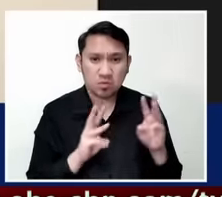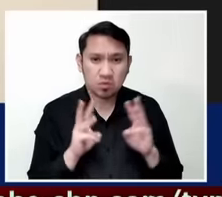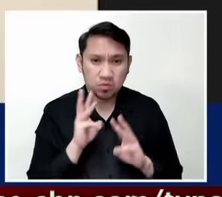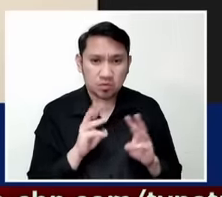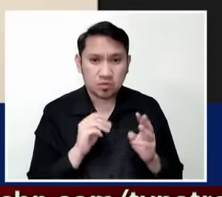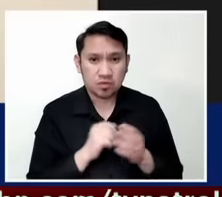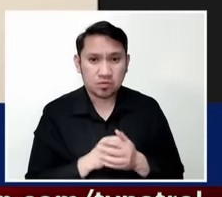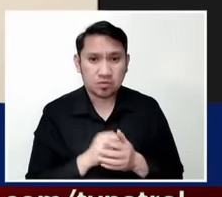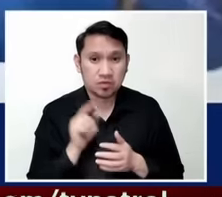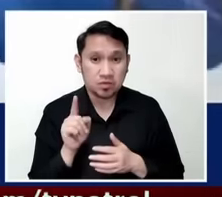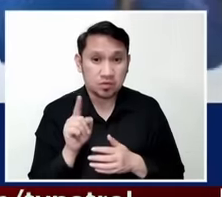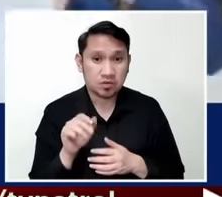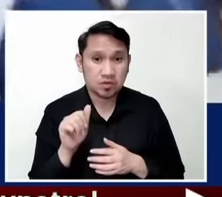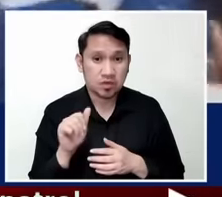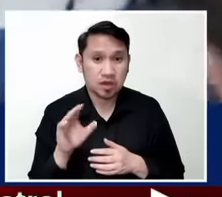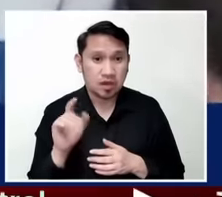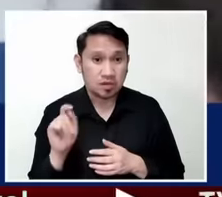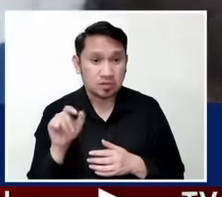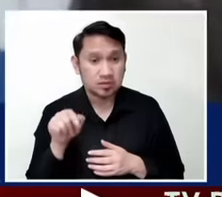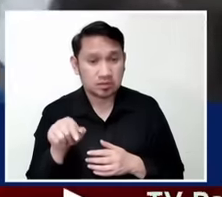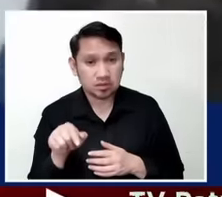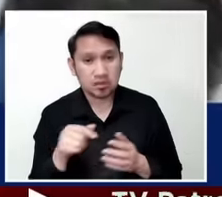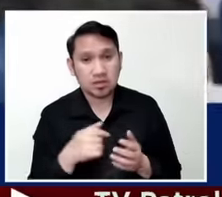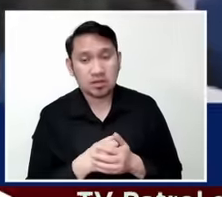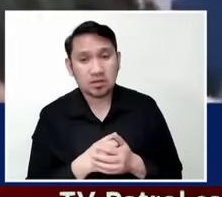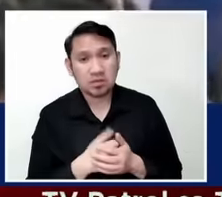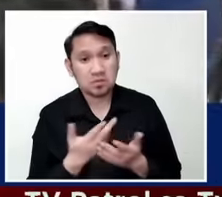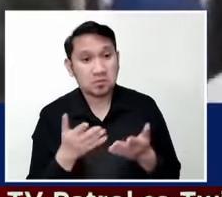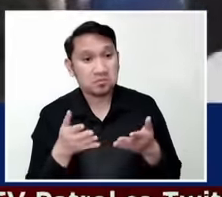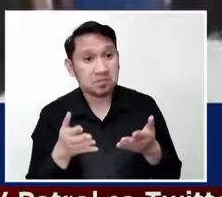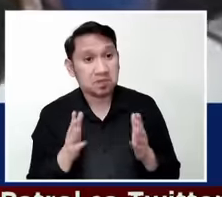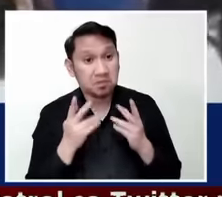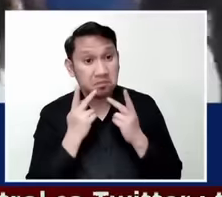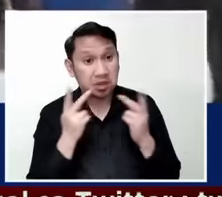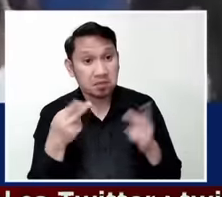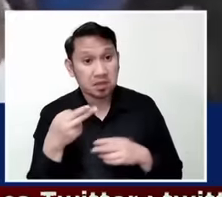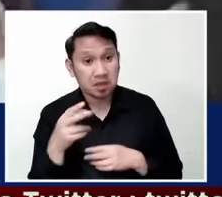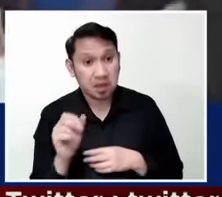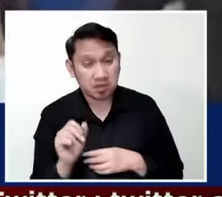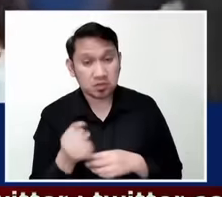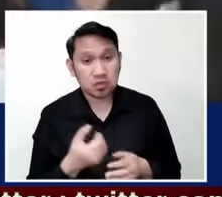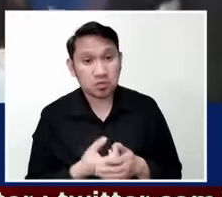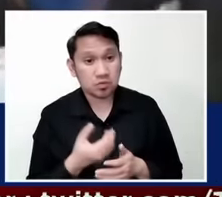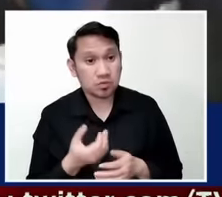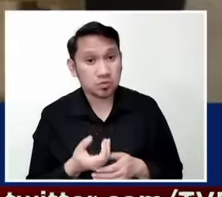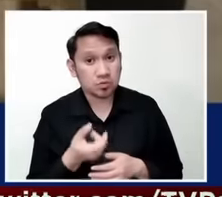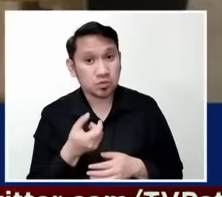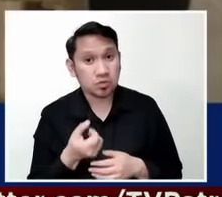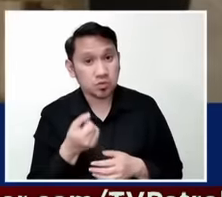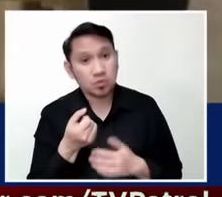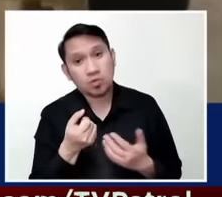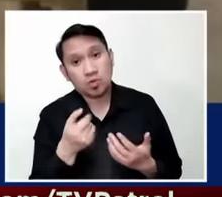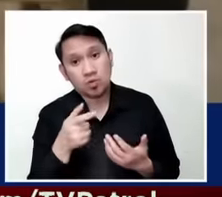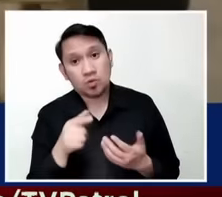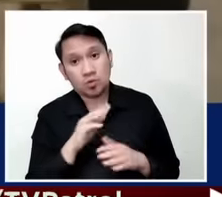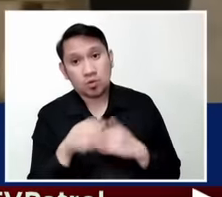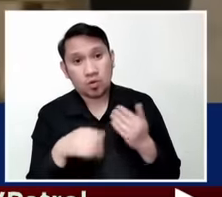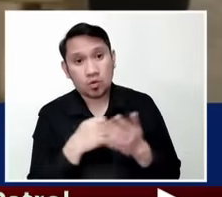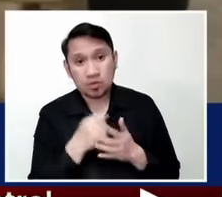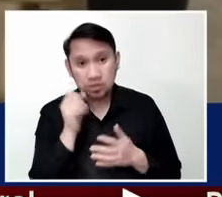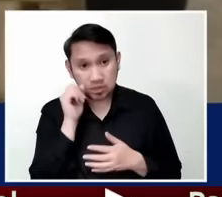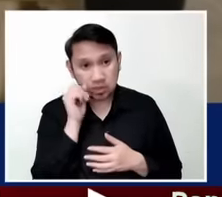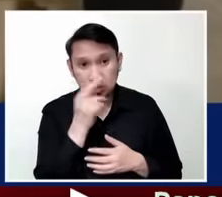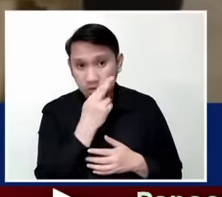of Concerned Teachers kung kakayanin ba ng public high schools na hawakan ang lahat ng mga papasok na senior high school sa